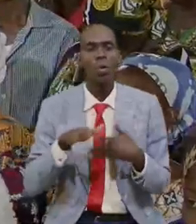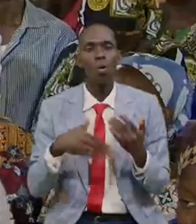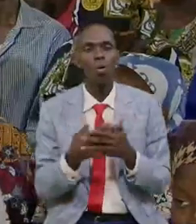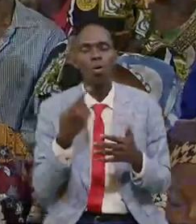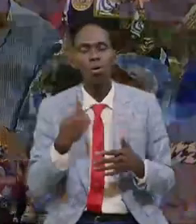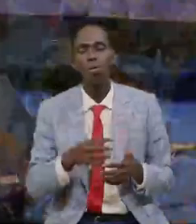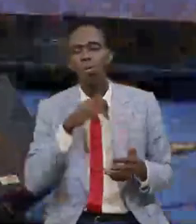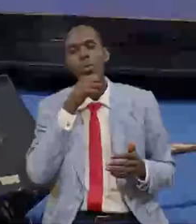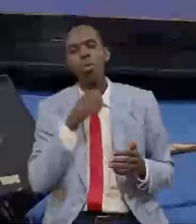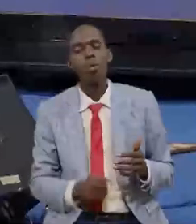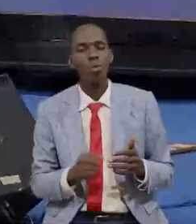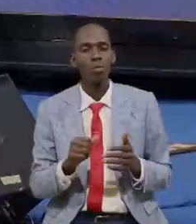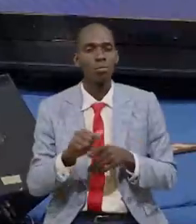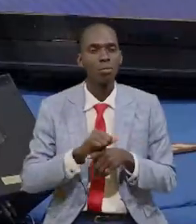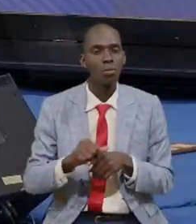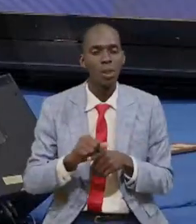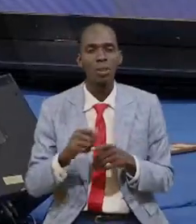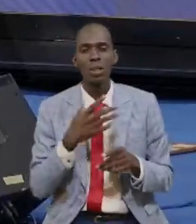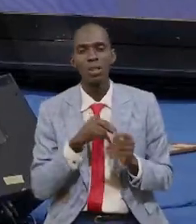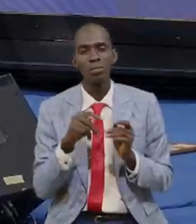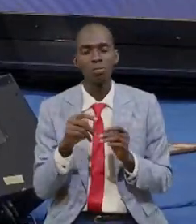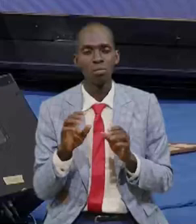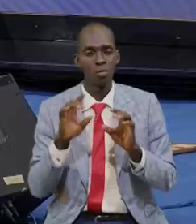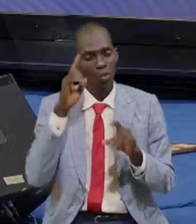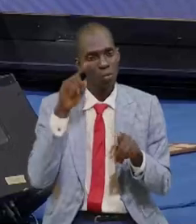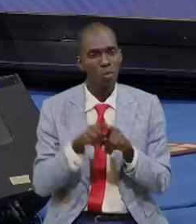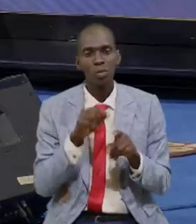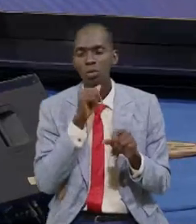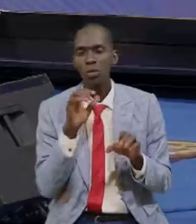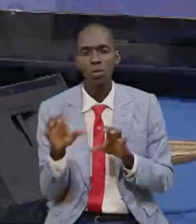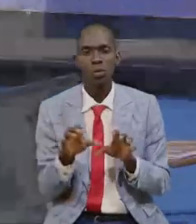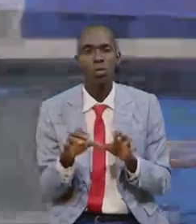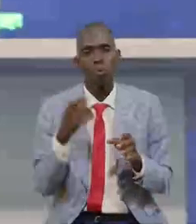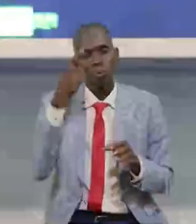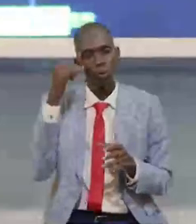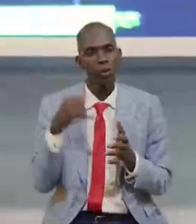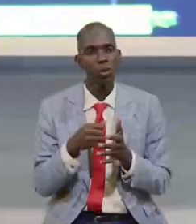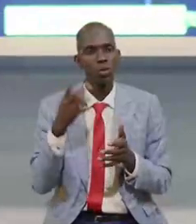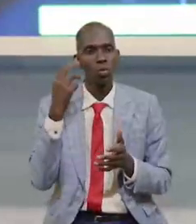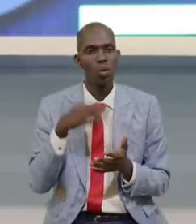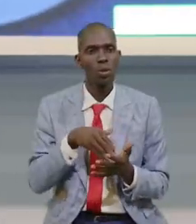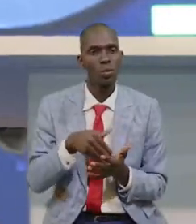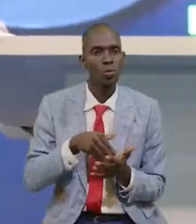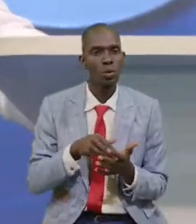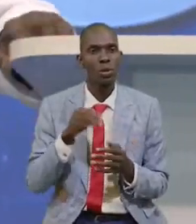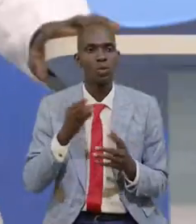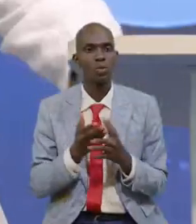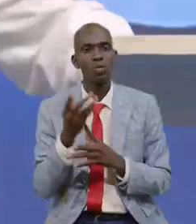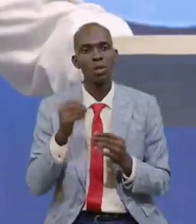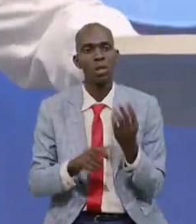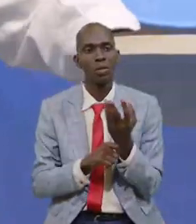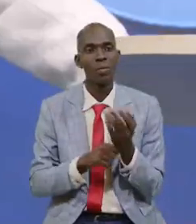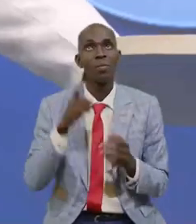ne pouvait pas faire, parce que la chair la rendait sans force. Dieu